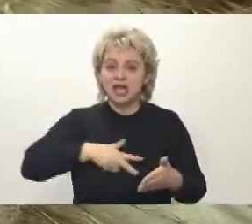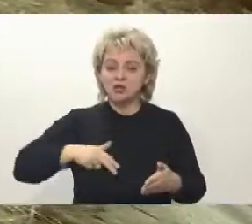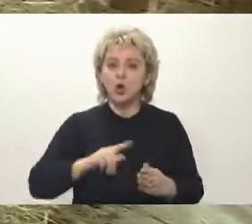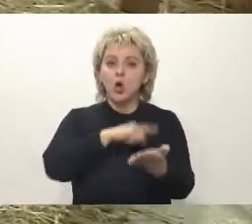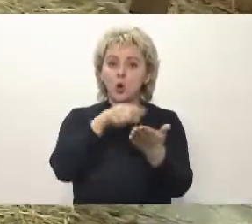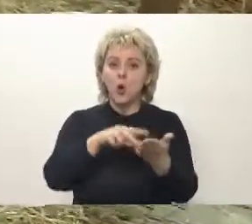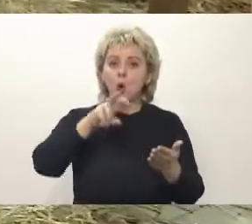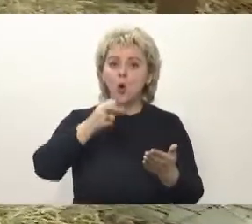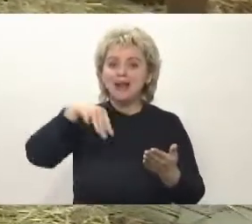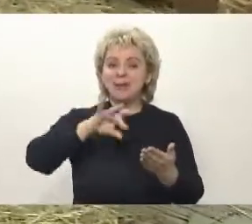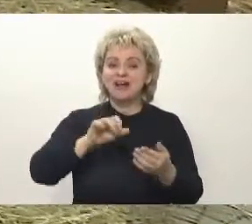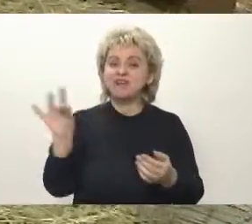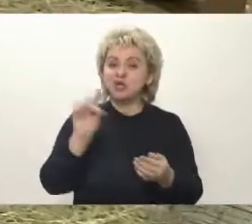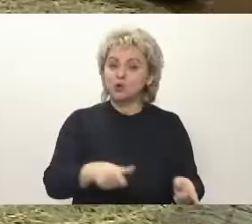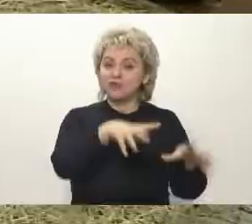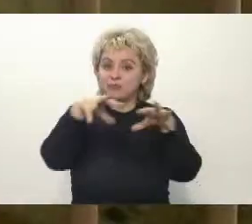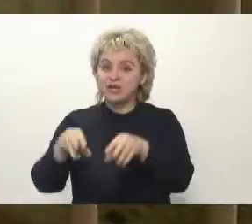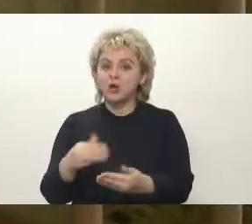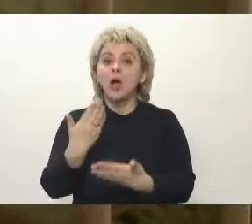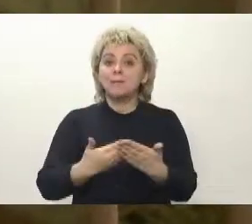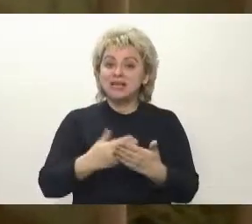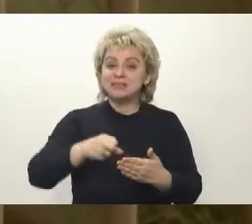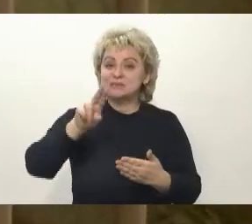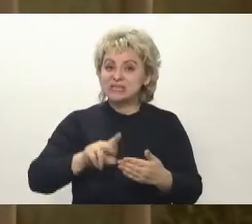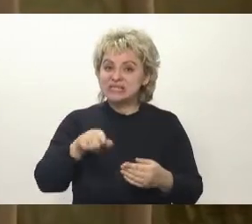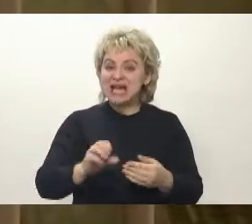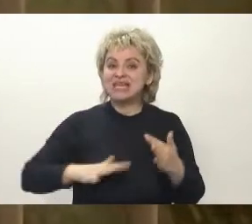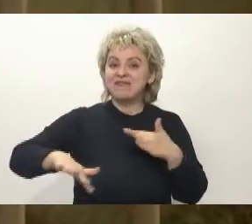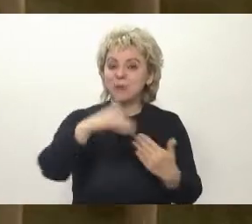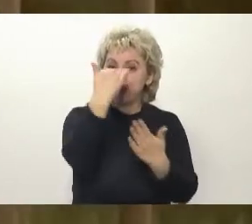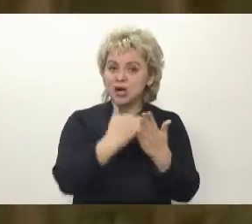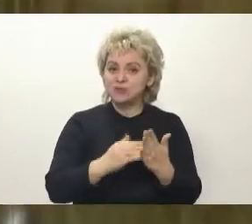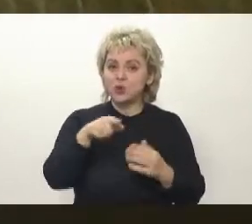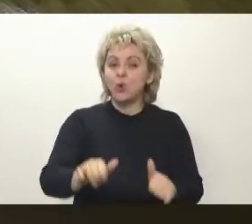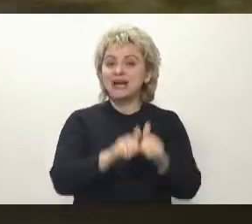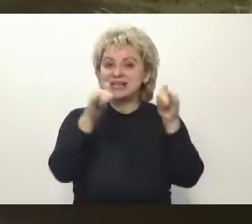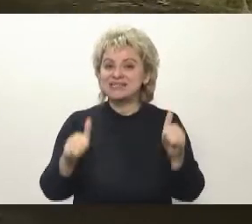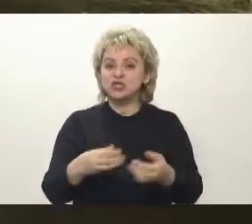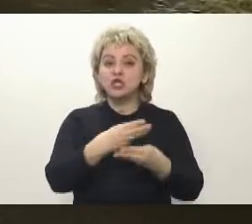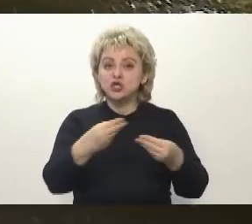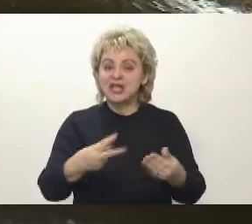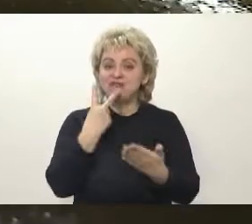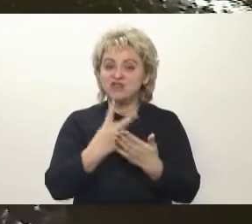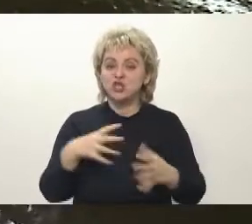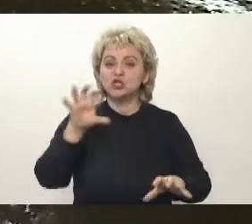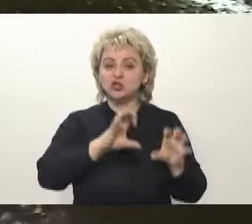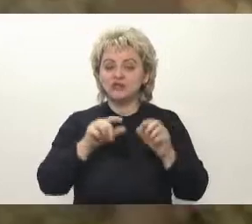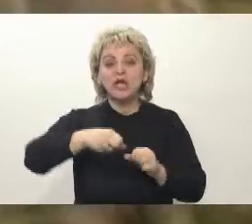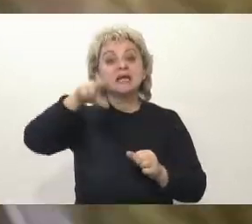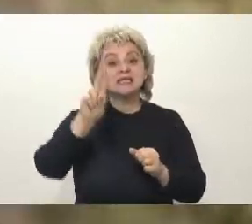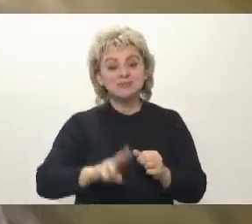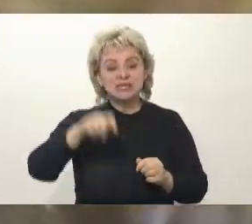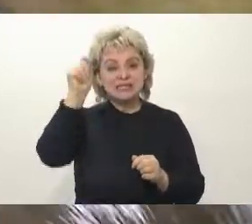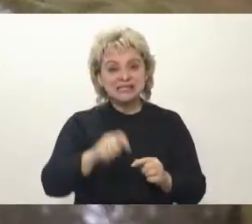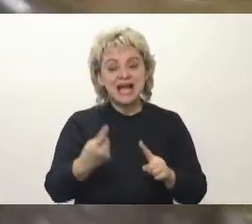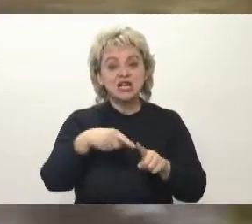города Ольборг. А в Ростов переехала по рекомендации куратора европейской программы по разведению исчезающих видов животных. Специально к